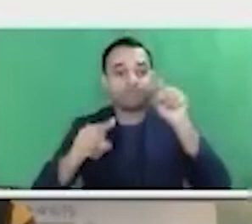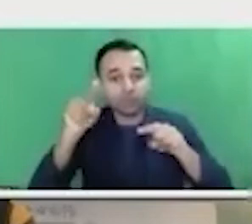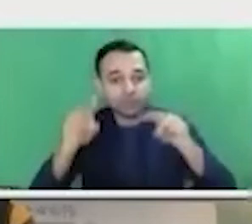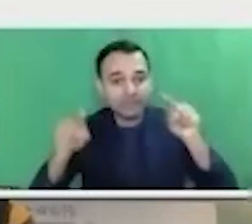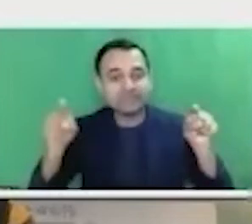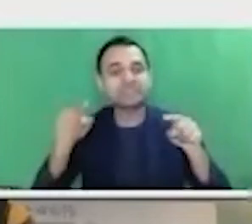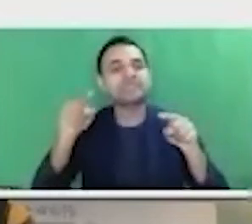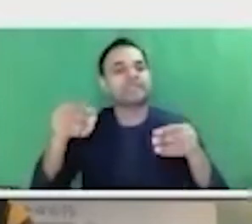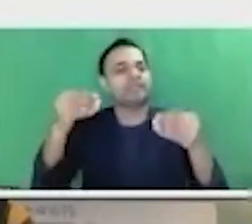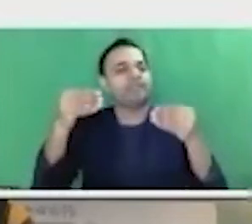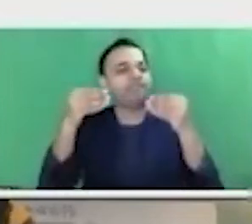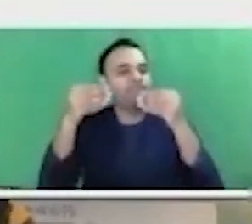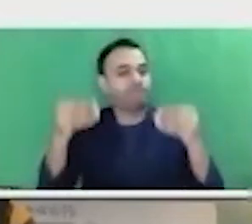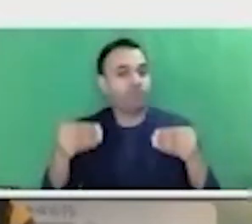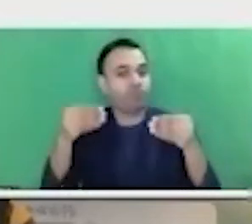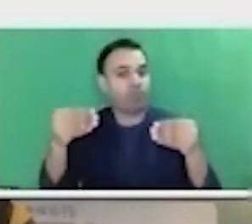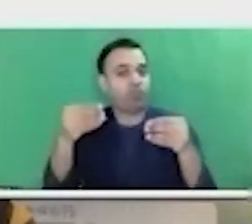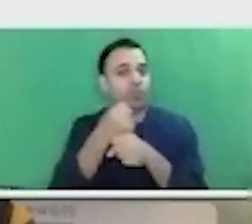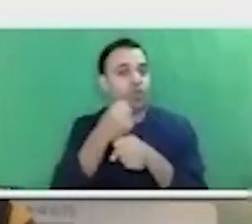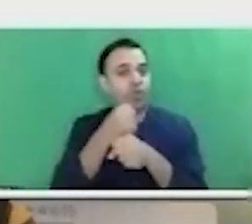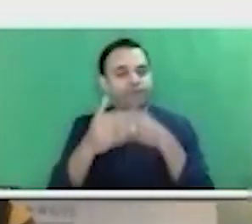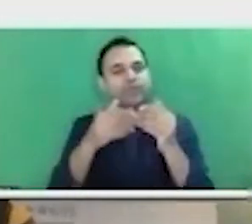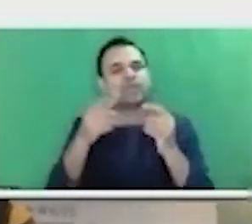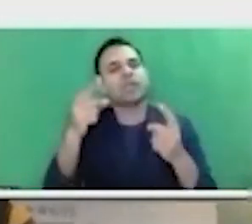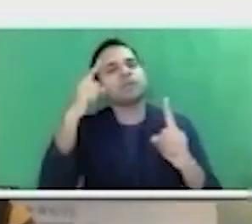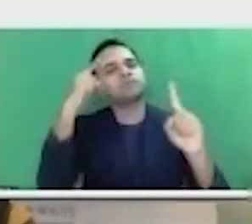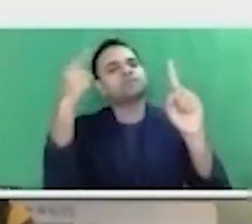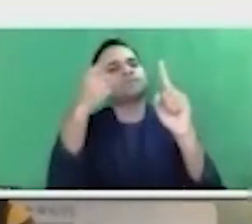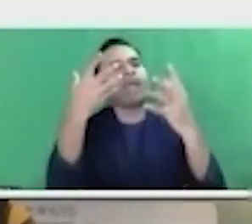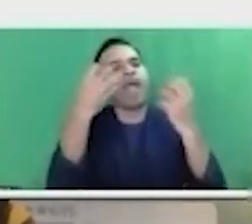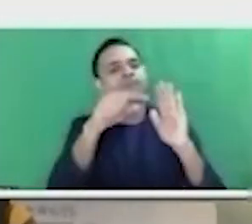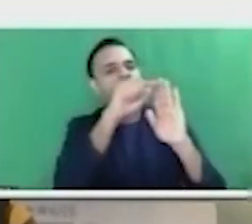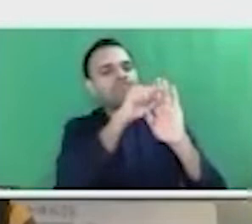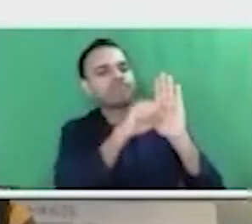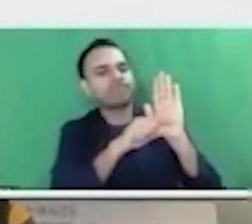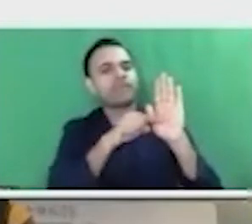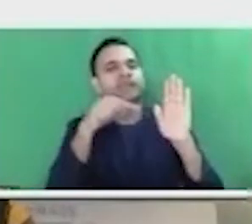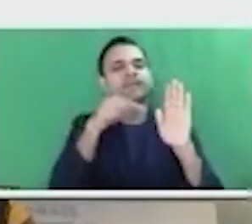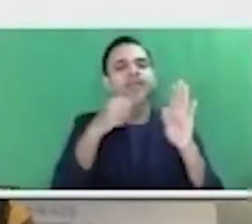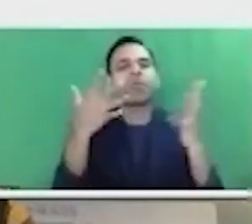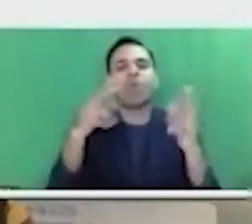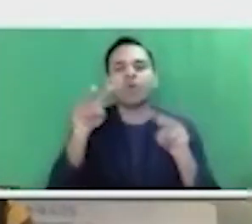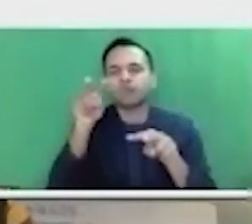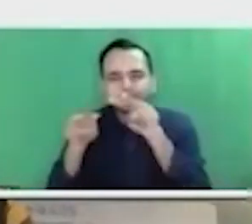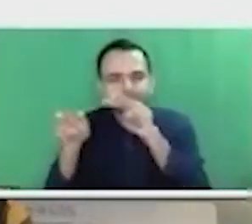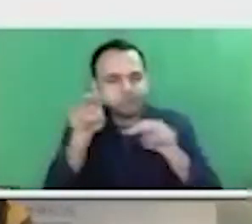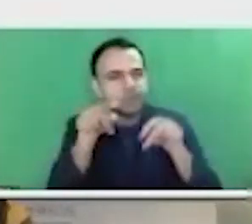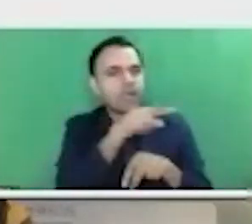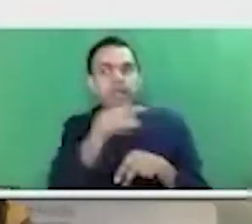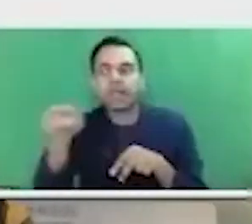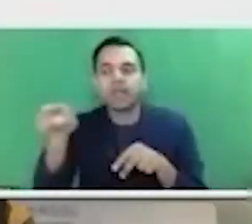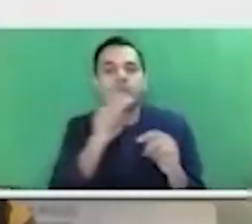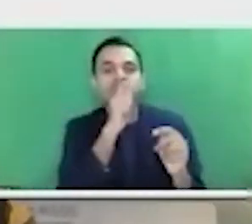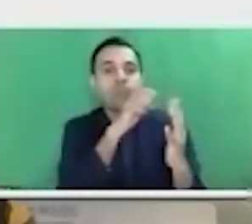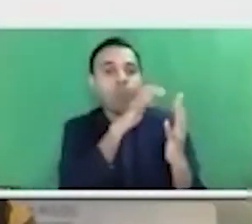للتمويل. تفعيل كل دور تقوم